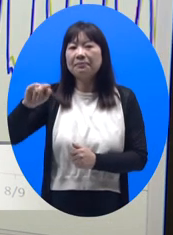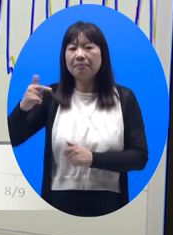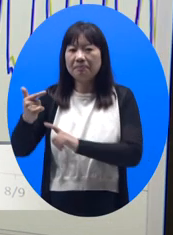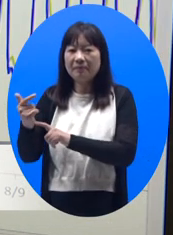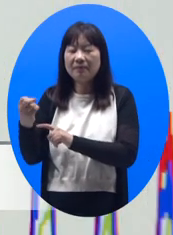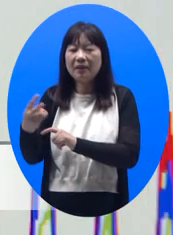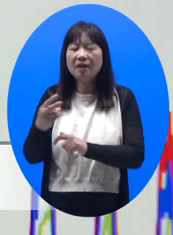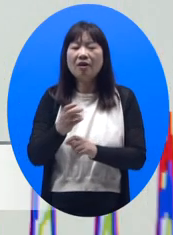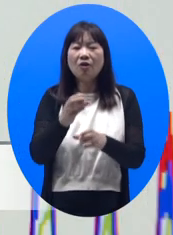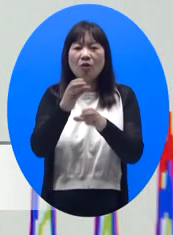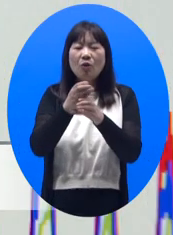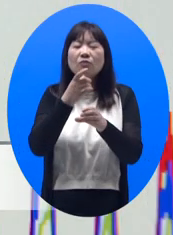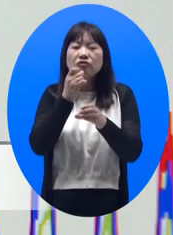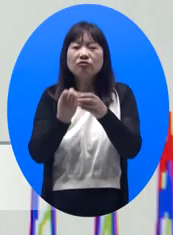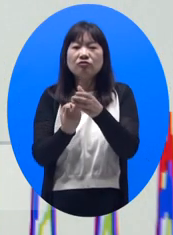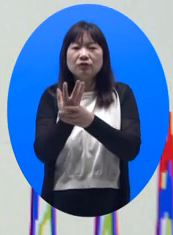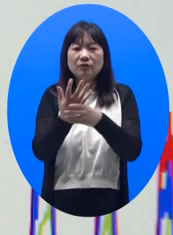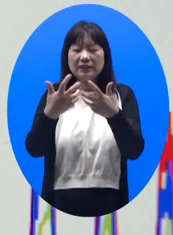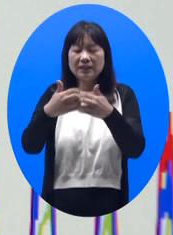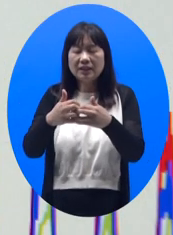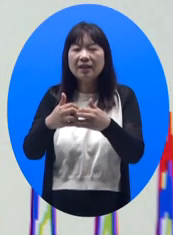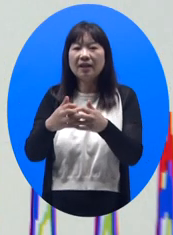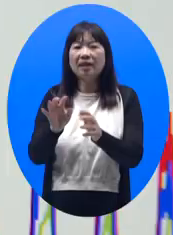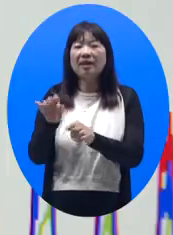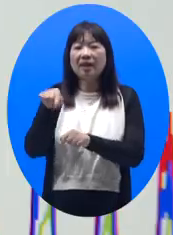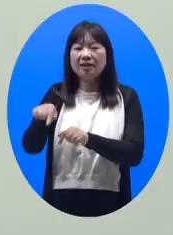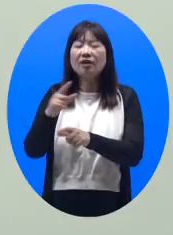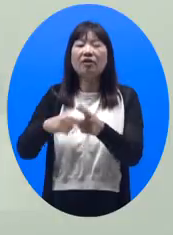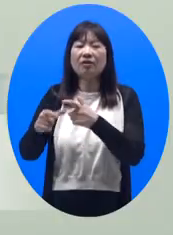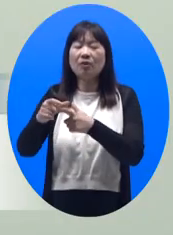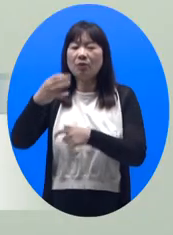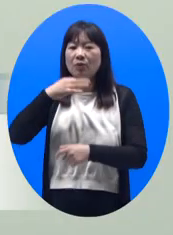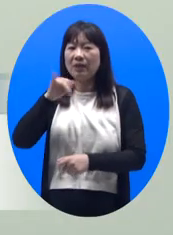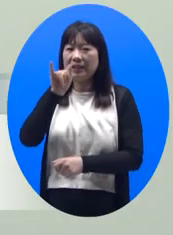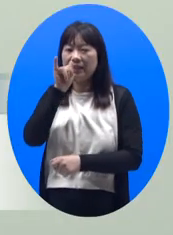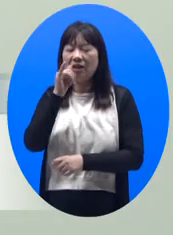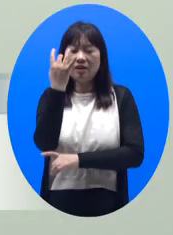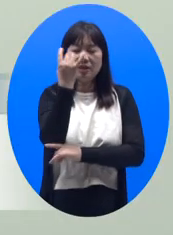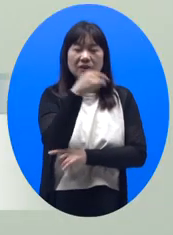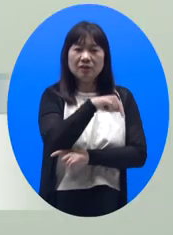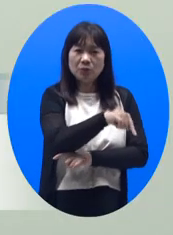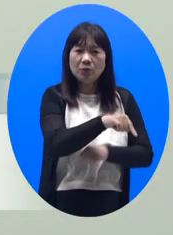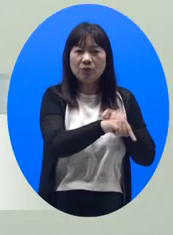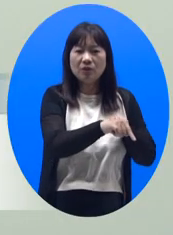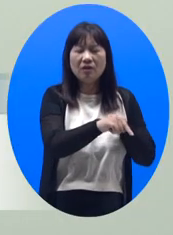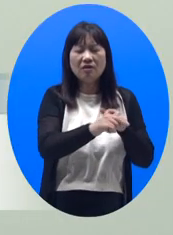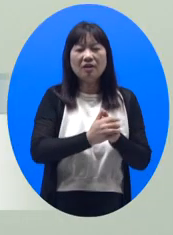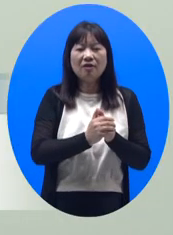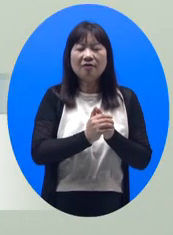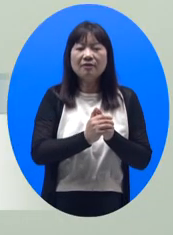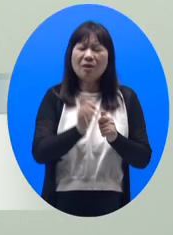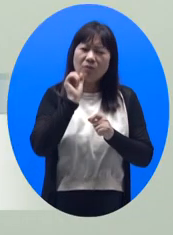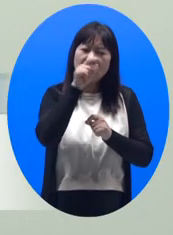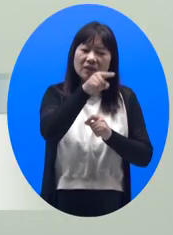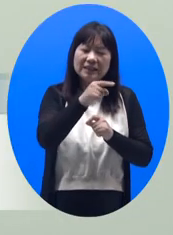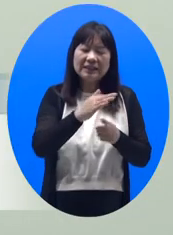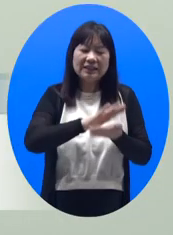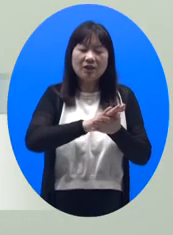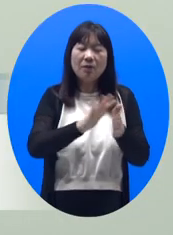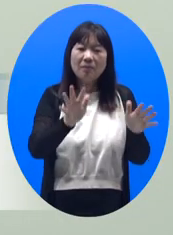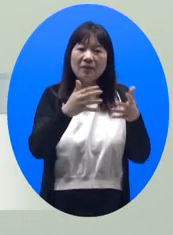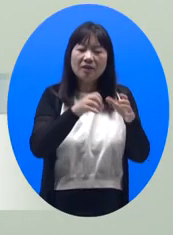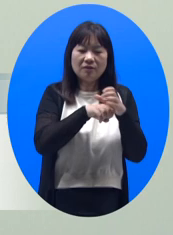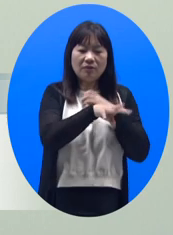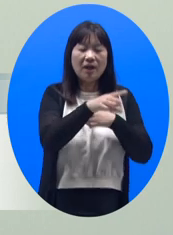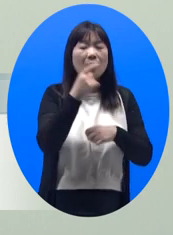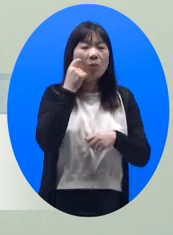온도가 더 내려가니 설치 효율 측면에서도 효과적입니다. 기존의 환기팬은 풍량이 적어서 멀리까지 이제 뜨거운 바람을 배출을